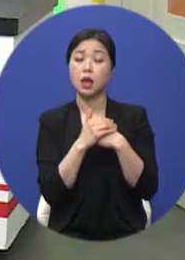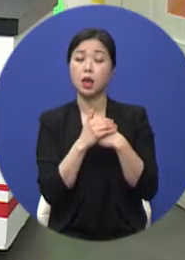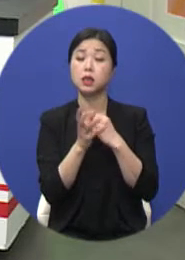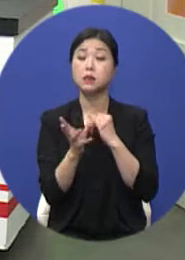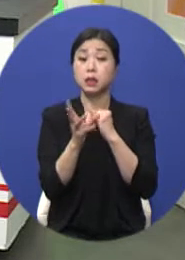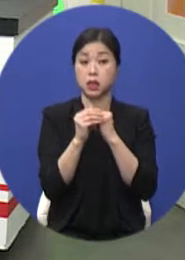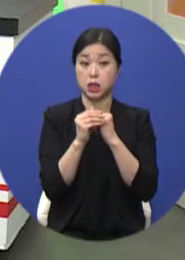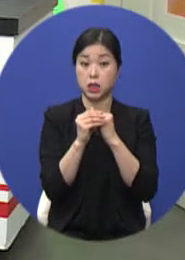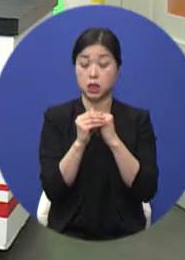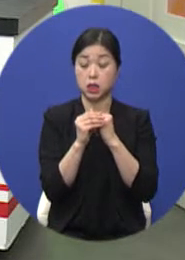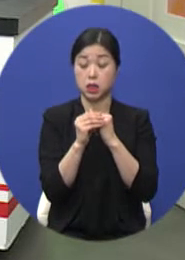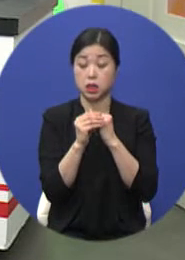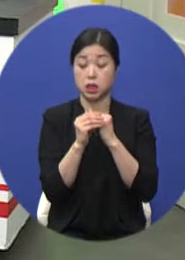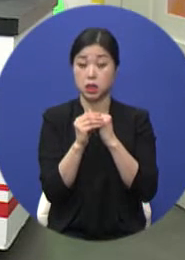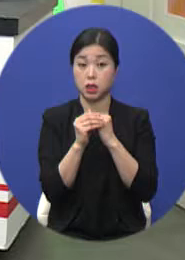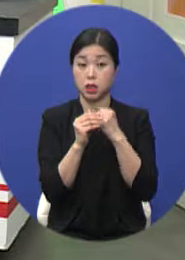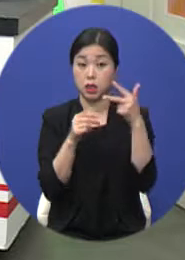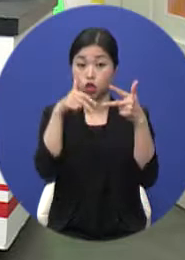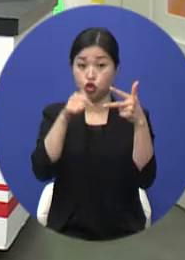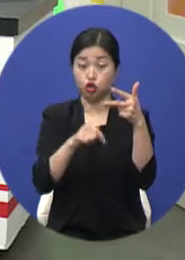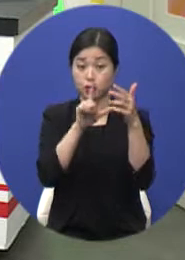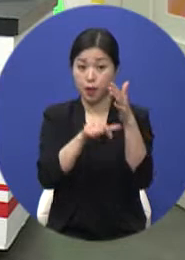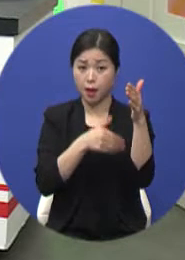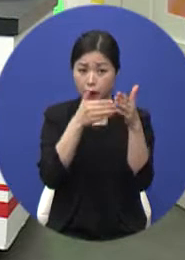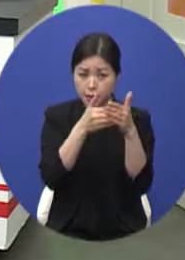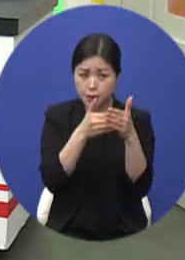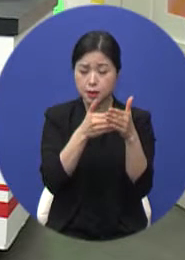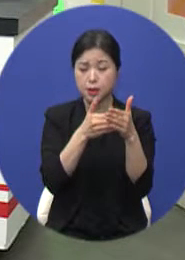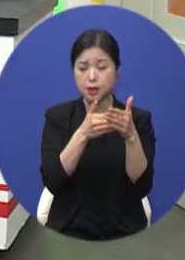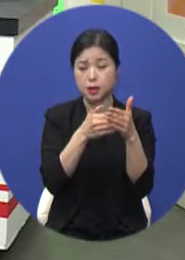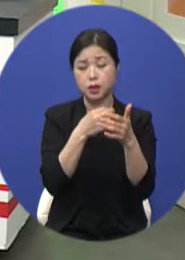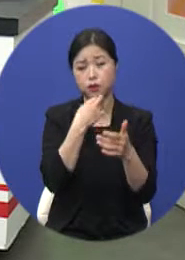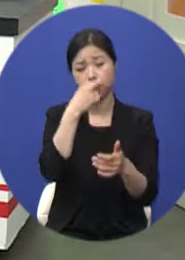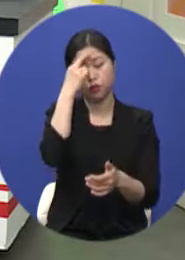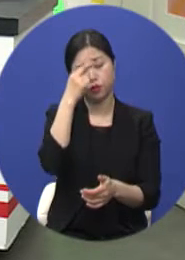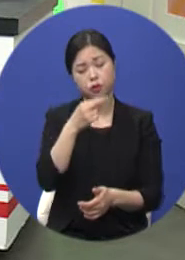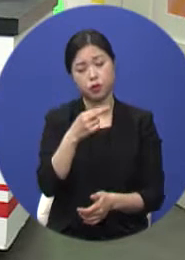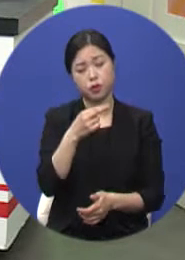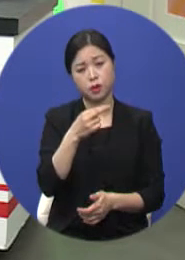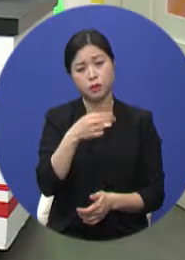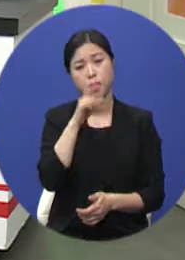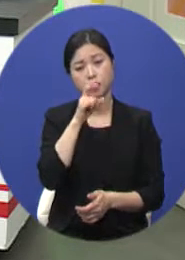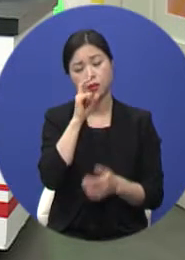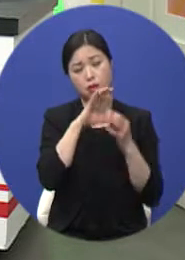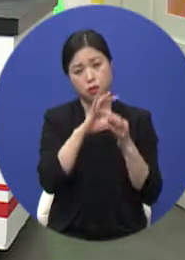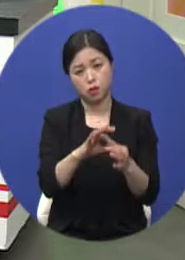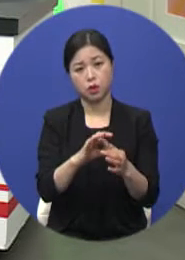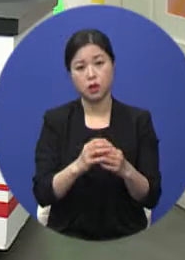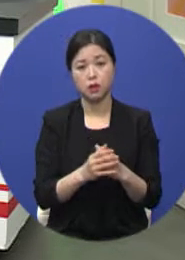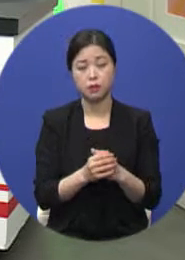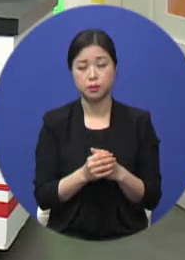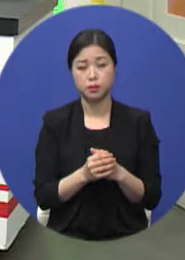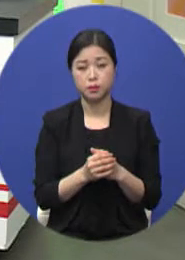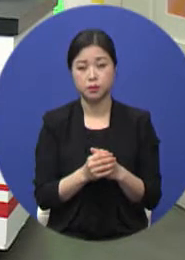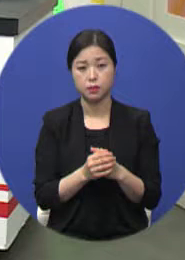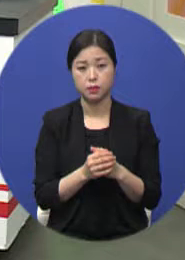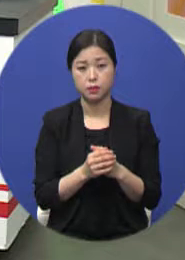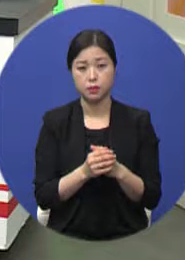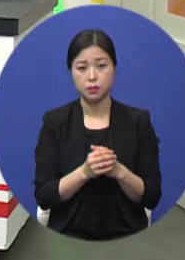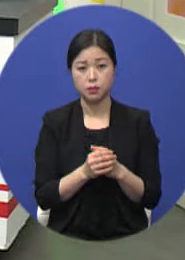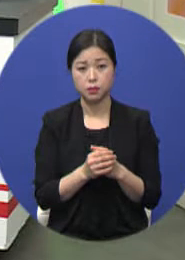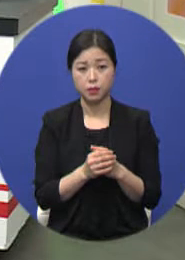임신이 7주 될 때까지도 술을 마셨고. 술을, 네, 그랬는데 그